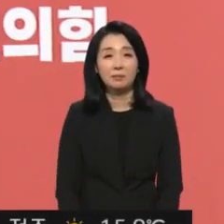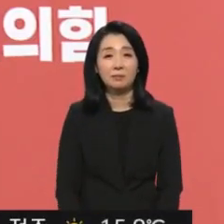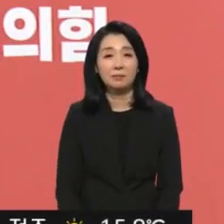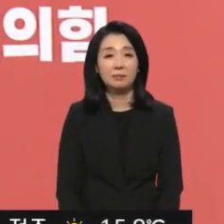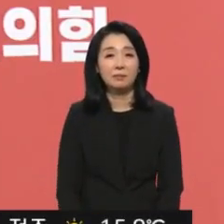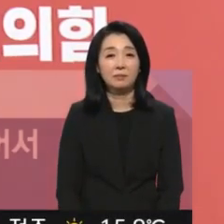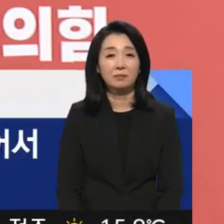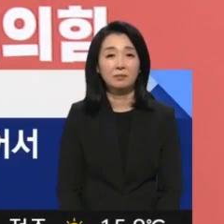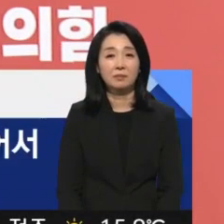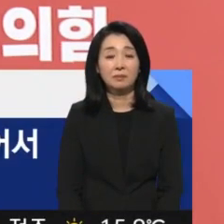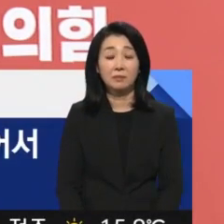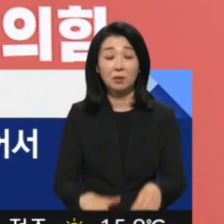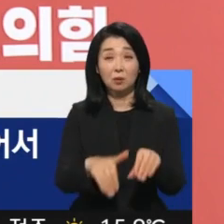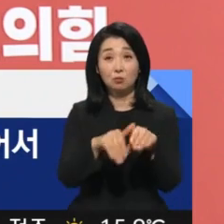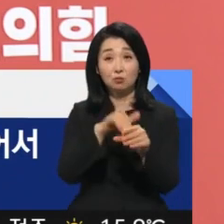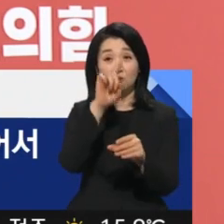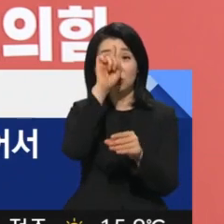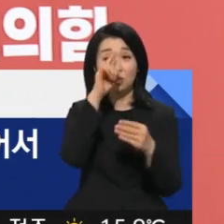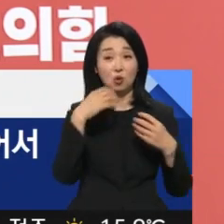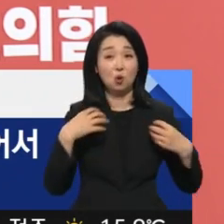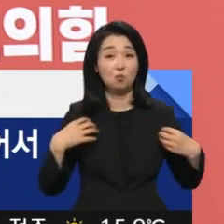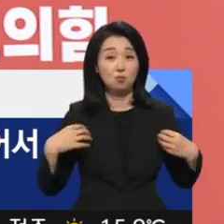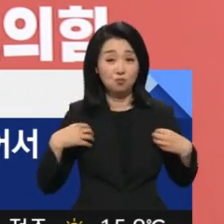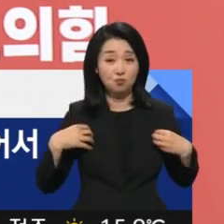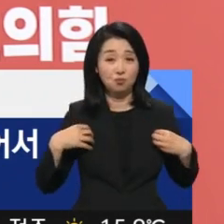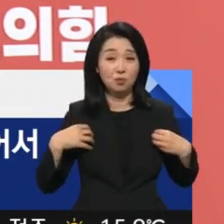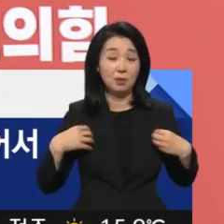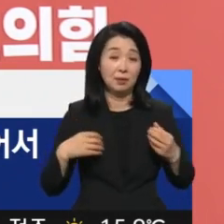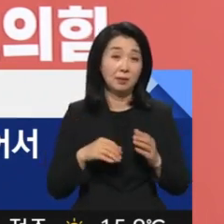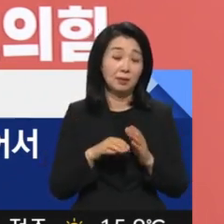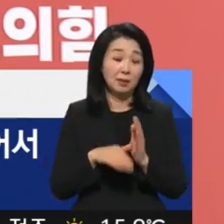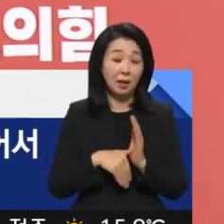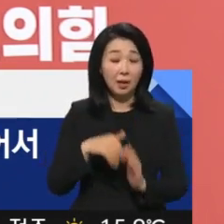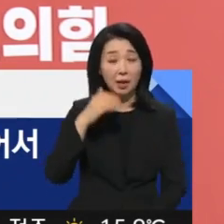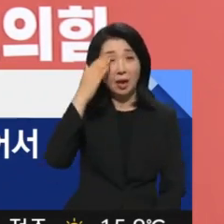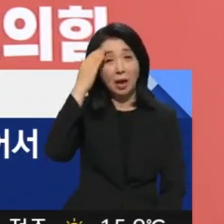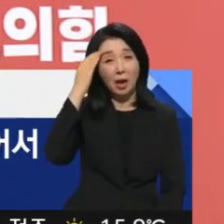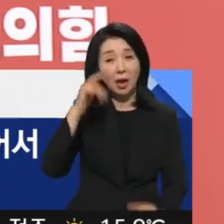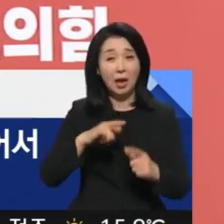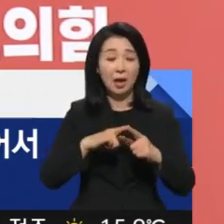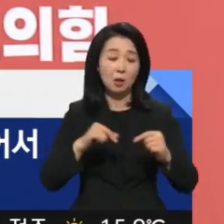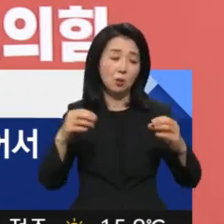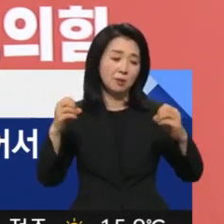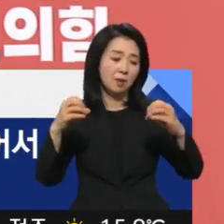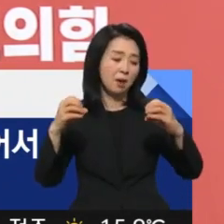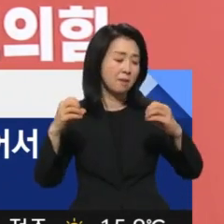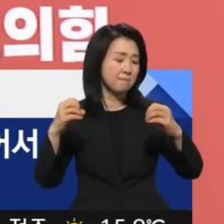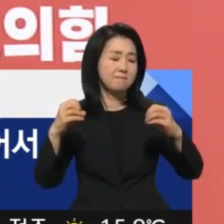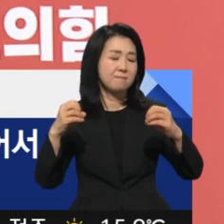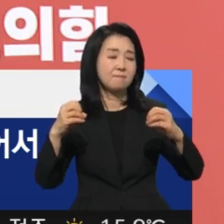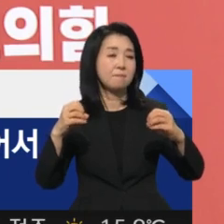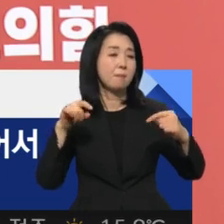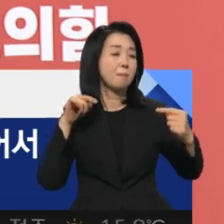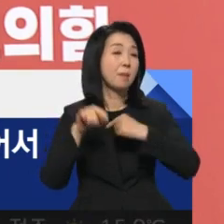지금 문재인 정부 내내 한류관의 대화가 단절됐습니다만